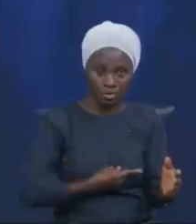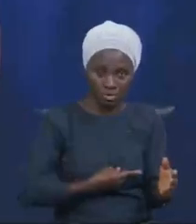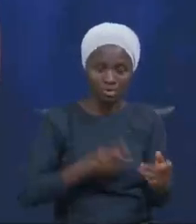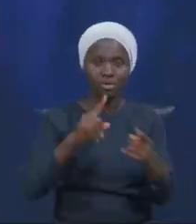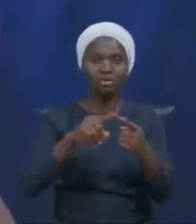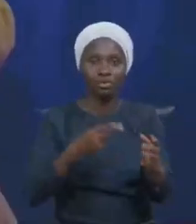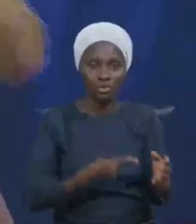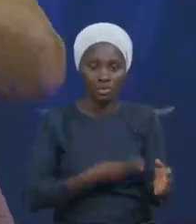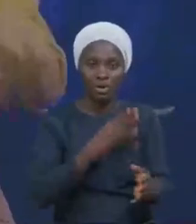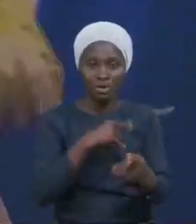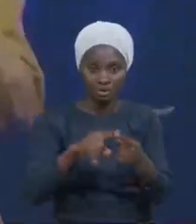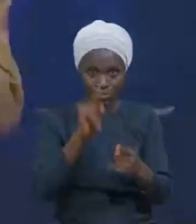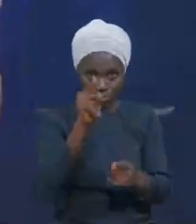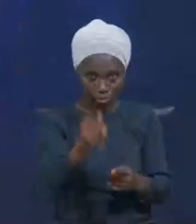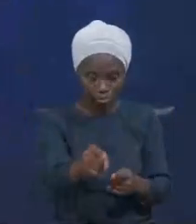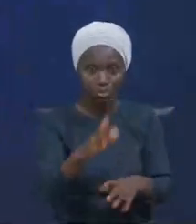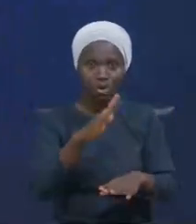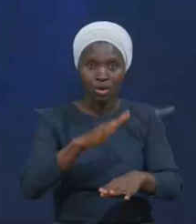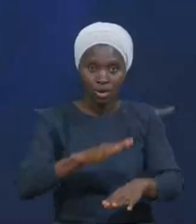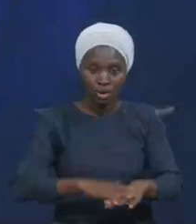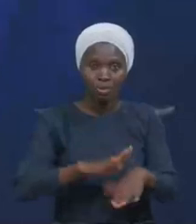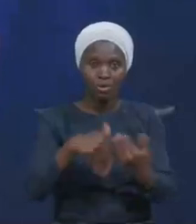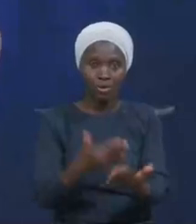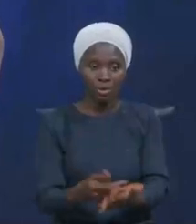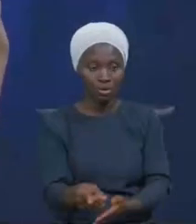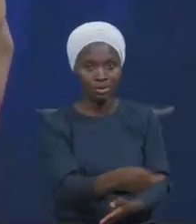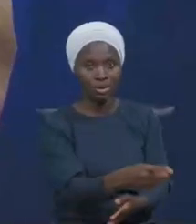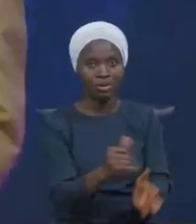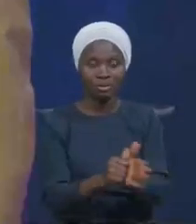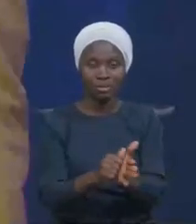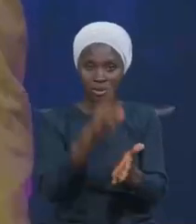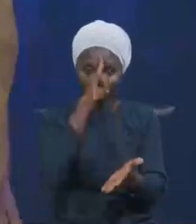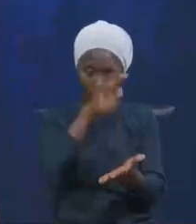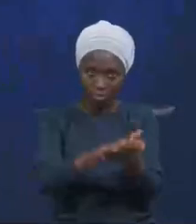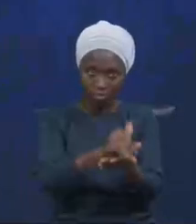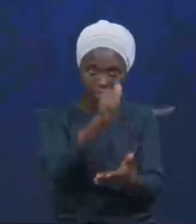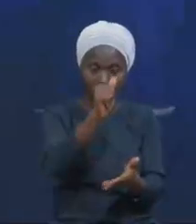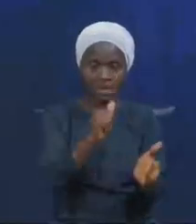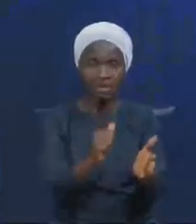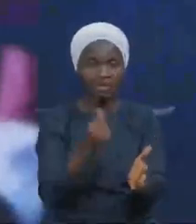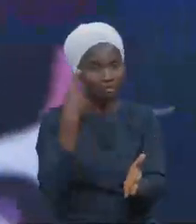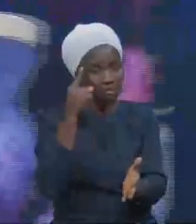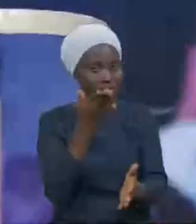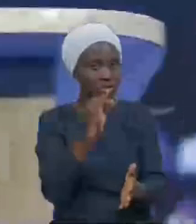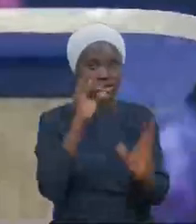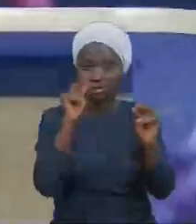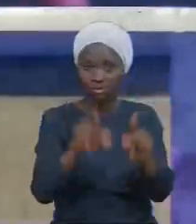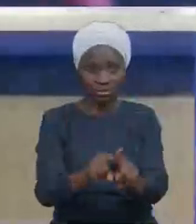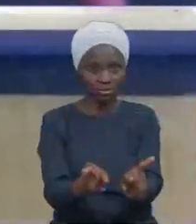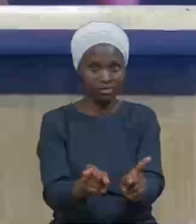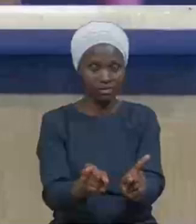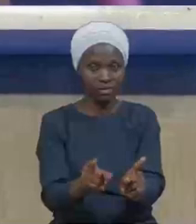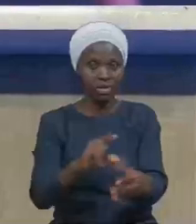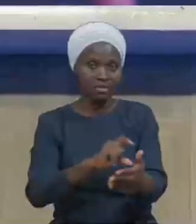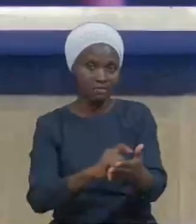Pour toi aussi, pour tous ceux qui croient, il n'y a point de distinction. Verset 23,